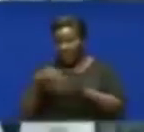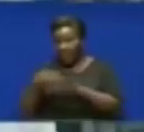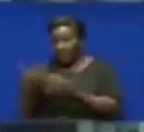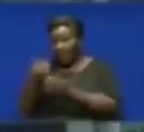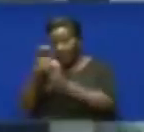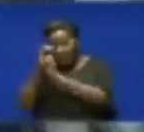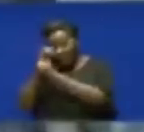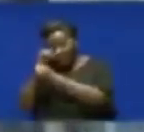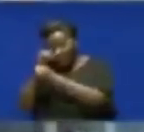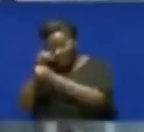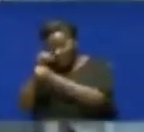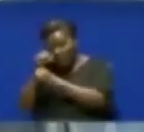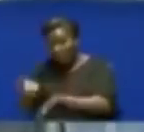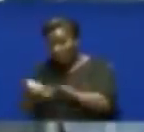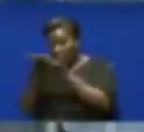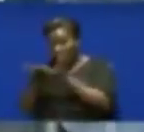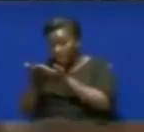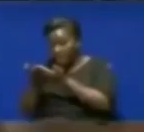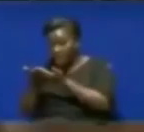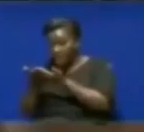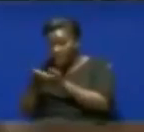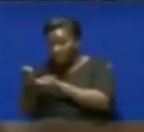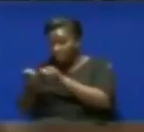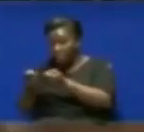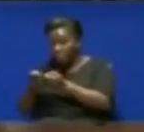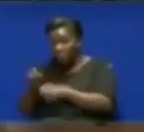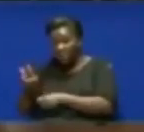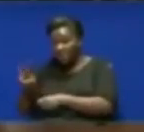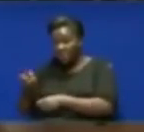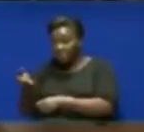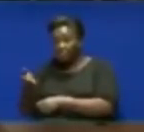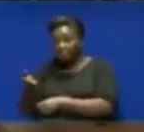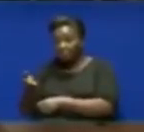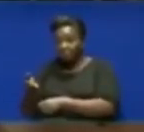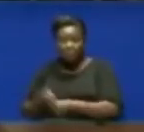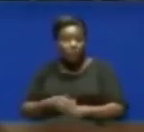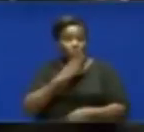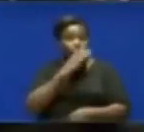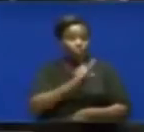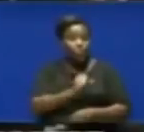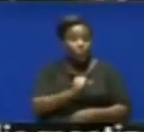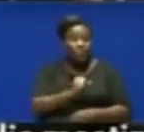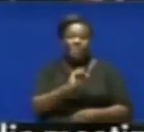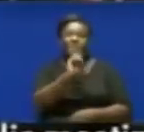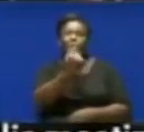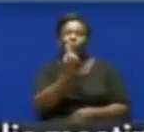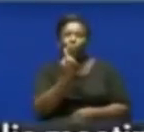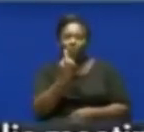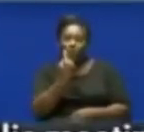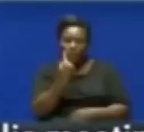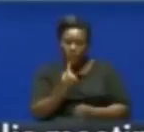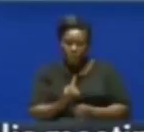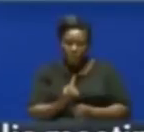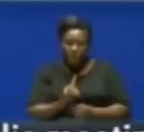kusaidia kukabili tatizo la COVID-19. Urusi ilikuwa nchi ya mwanzo ya kuzuia visa ya kuingia China